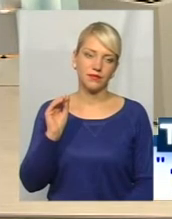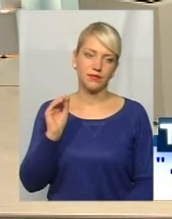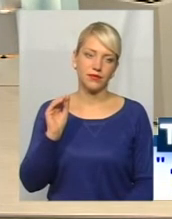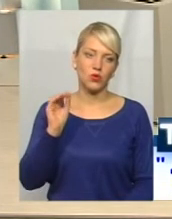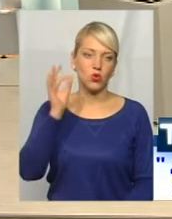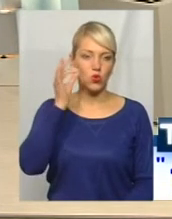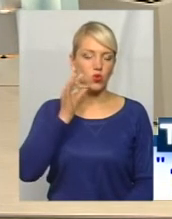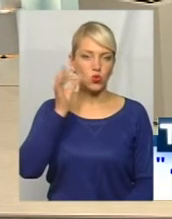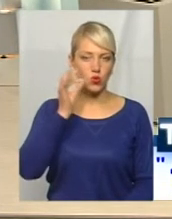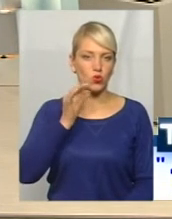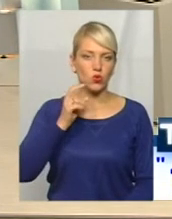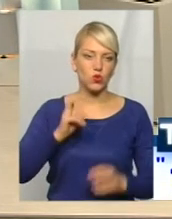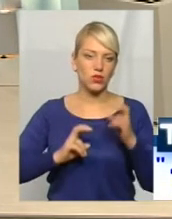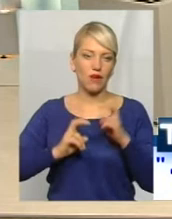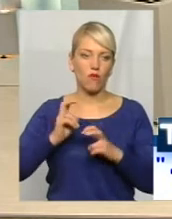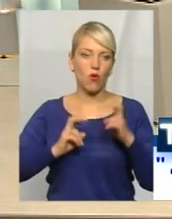Цукрозавод.